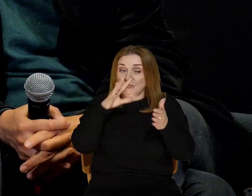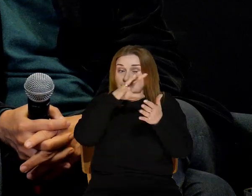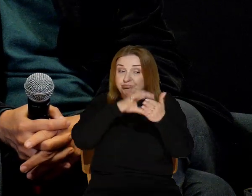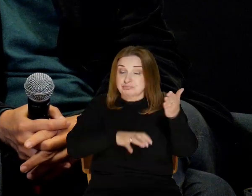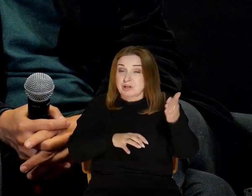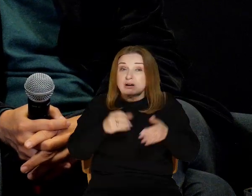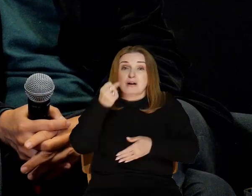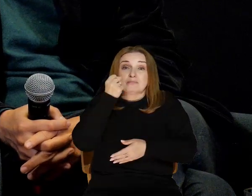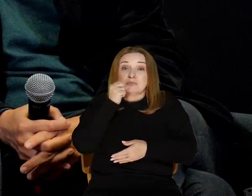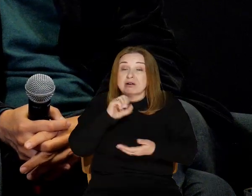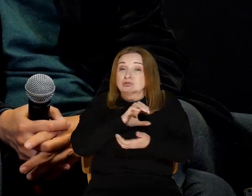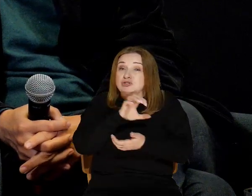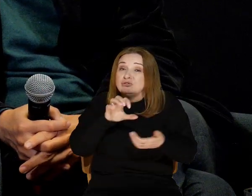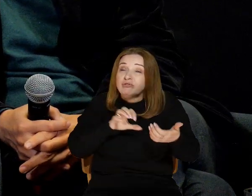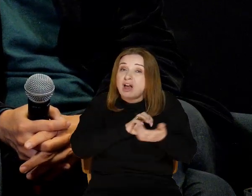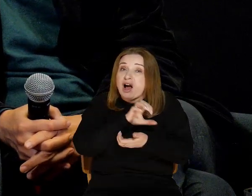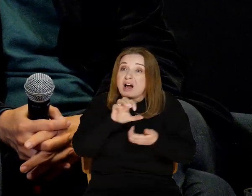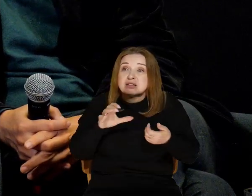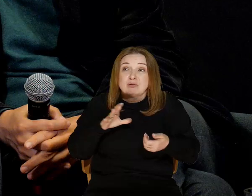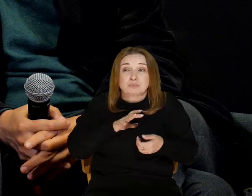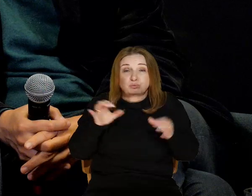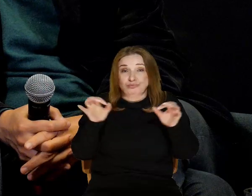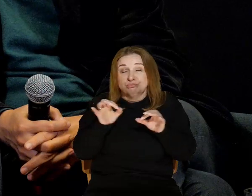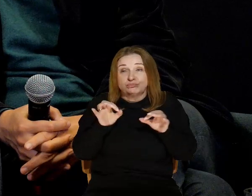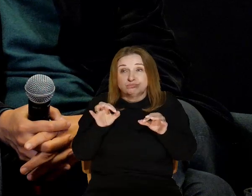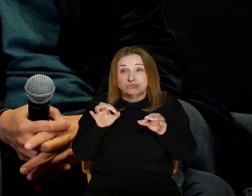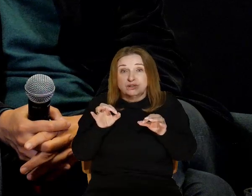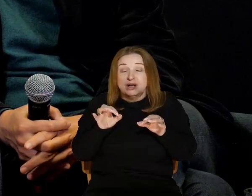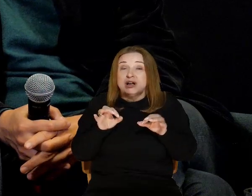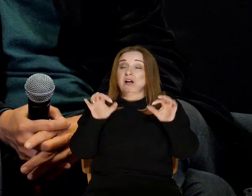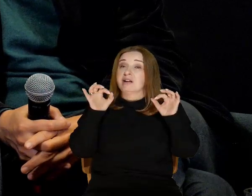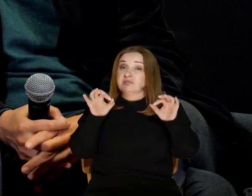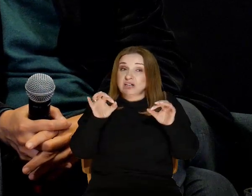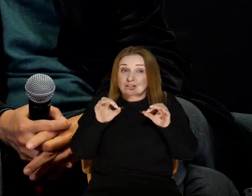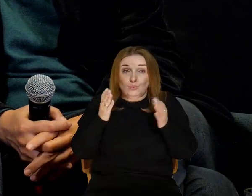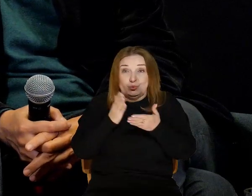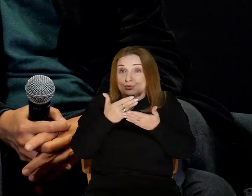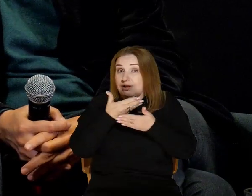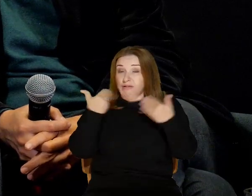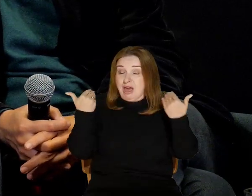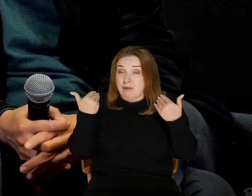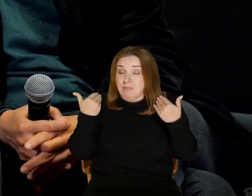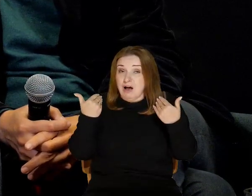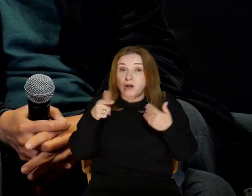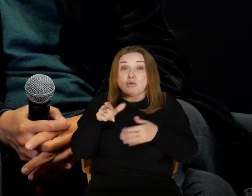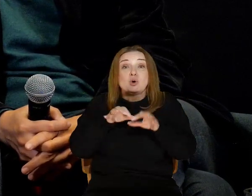jak bardzo ten świat, którego już nie ma, bo przecież autorka opisuje świat, którego nie ma, bo ona opisuje